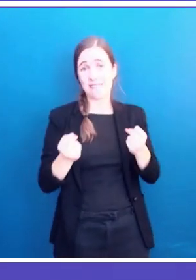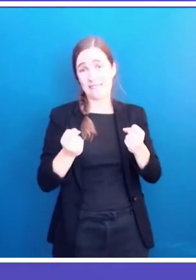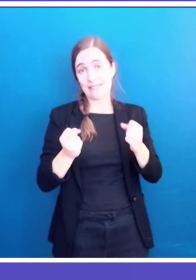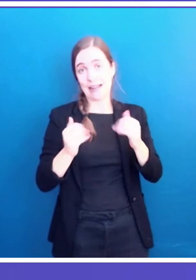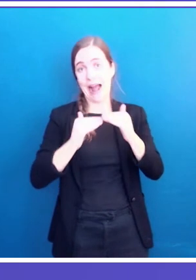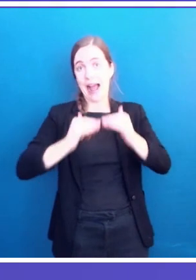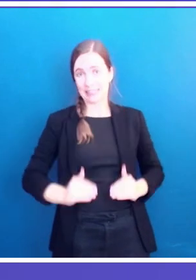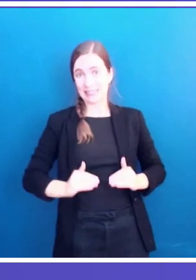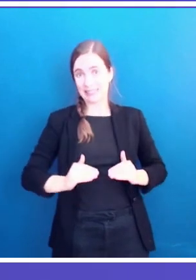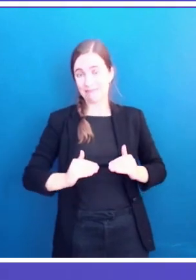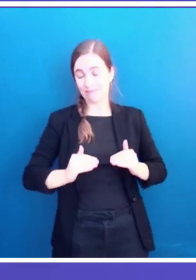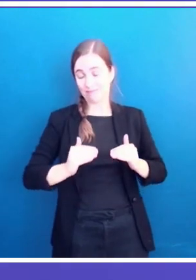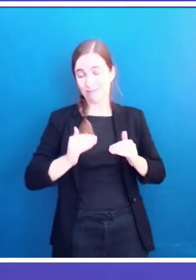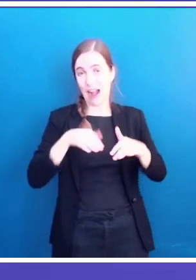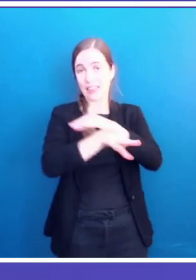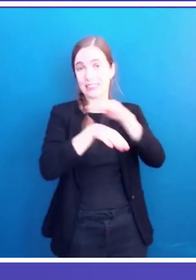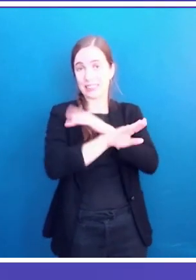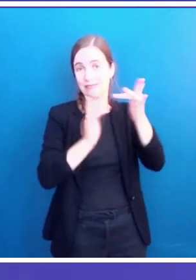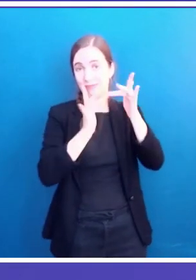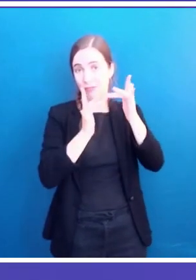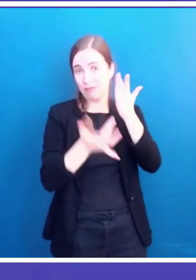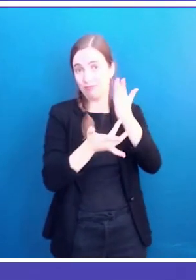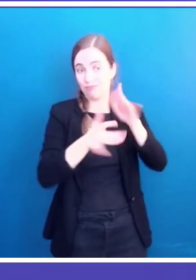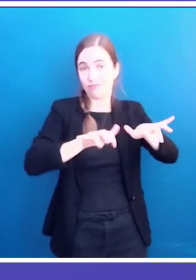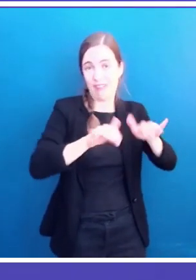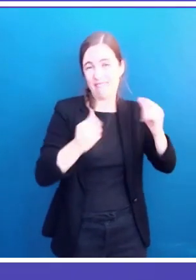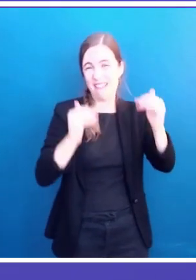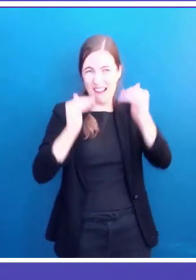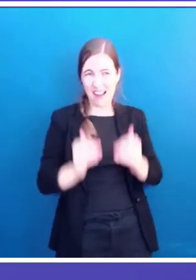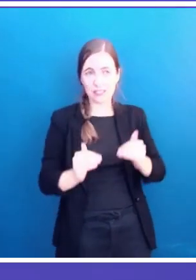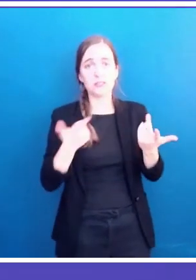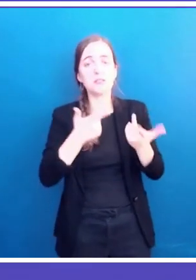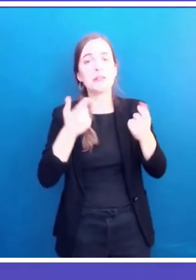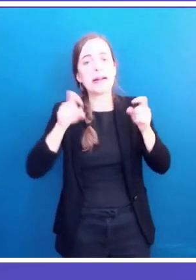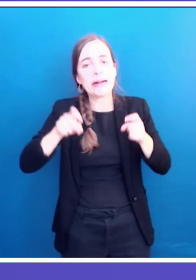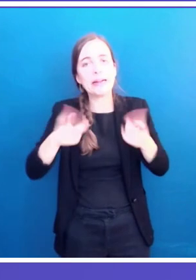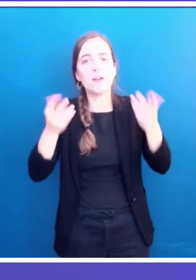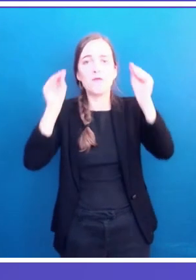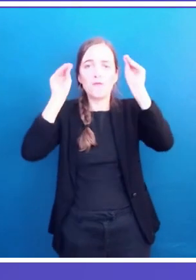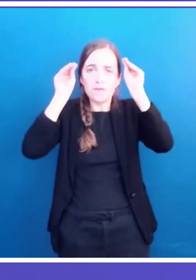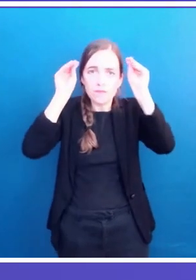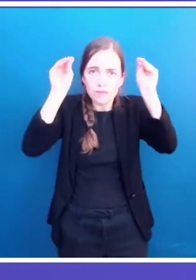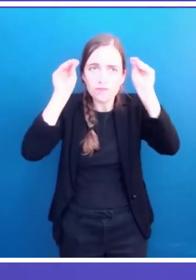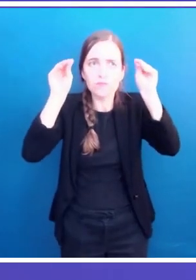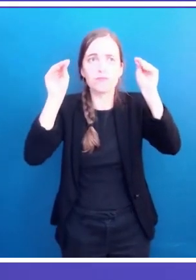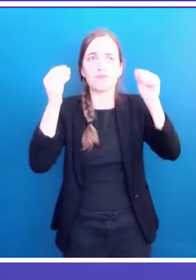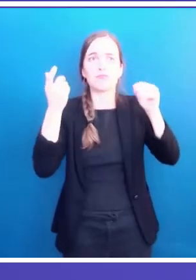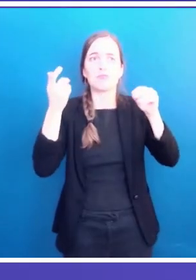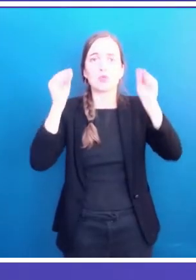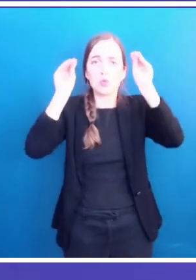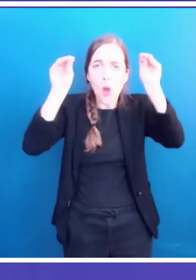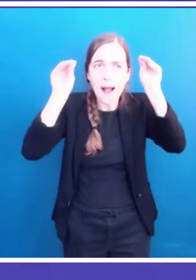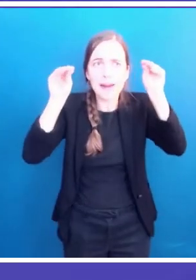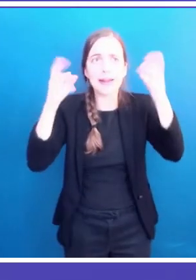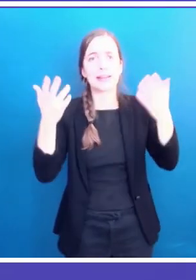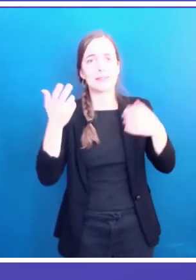ومن التدابير الأساسية برأيي التكوين والتدريب، تدريب المتدخلين مثلا في مجال العدالة